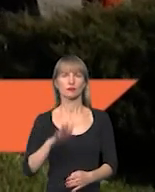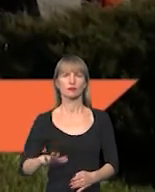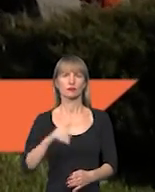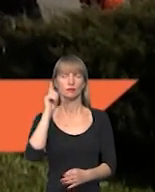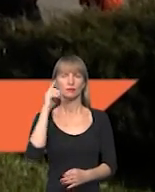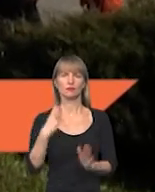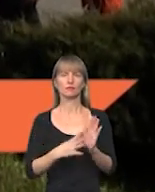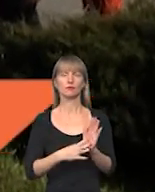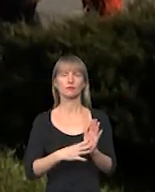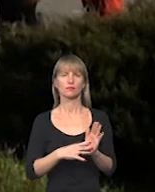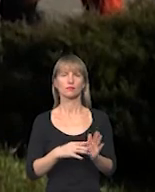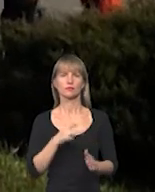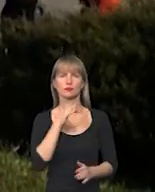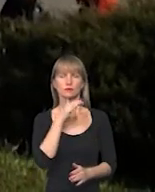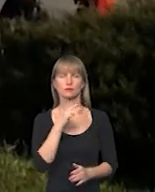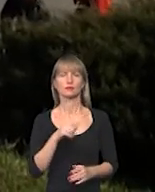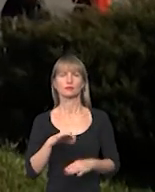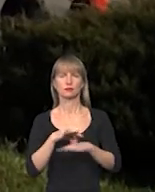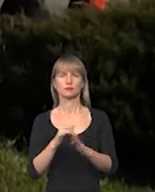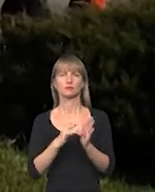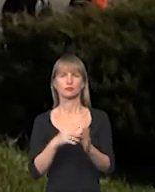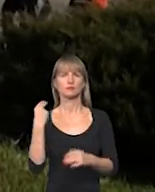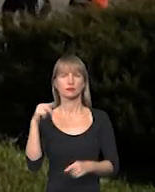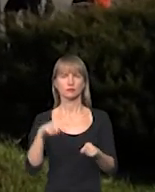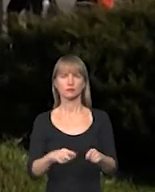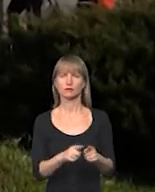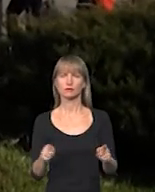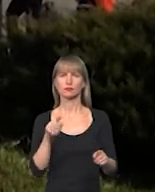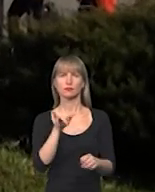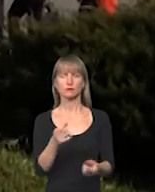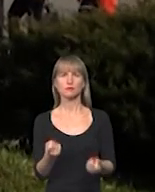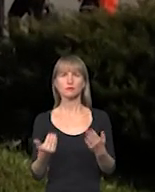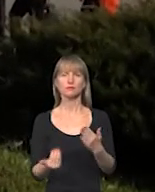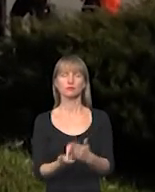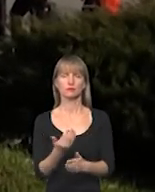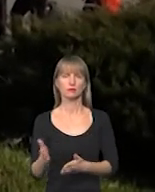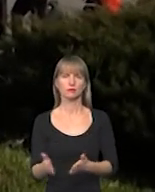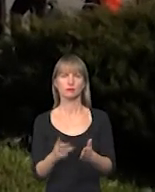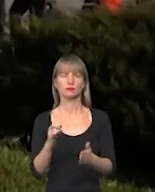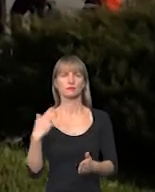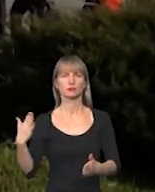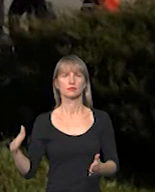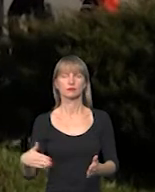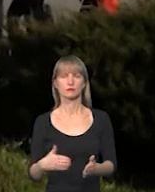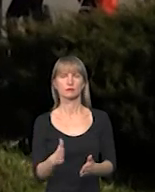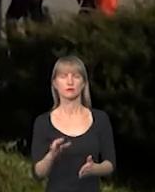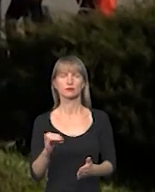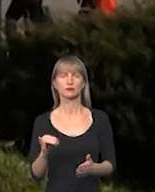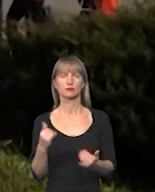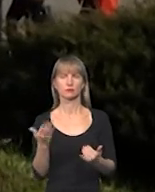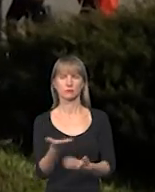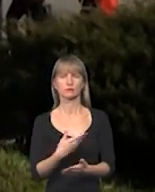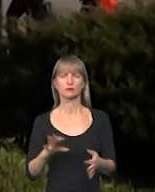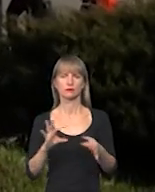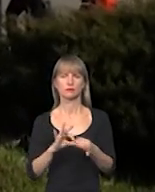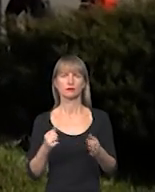поспіль проводить екскурсії Запоріжжям. Цього сезону у нього з'явився новий маршрут на правому березі, і ми зараз